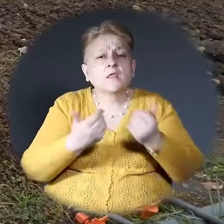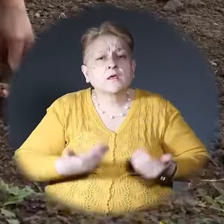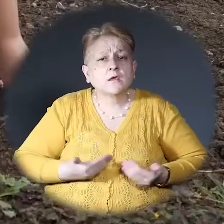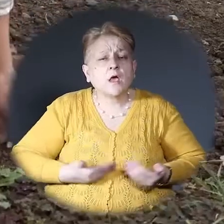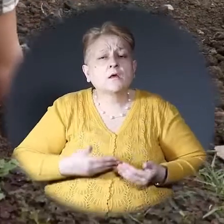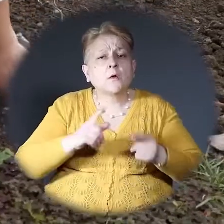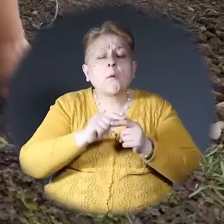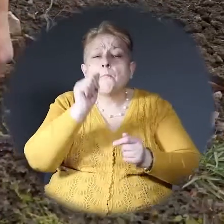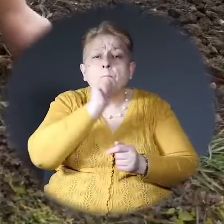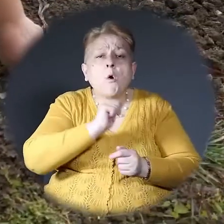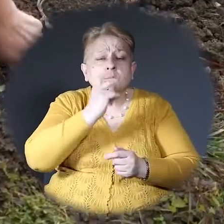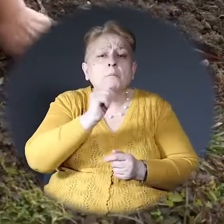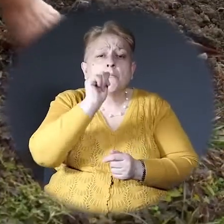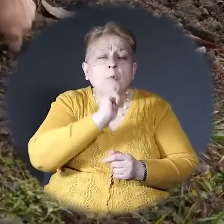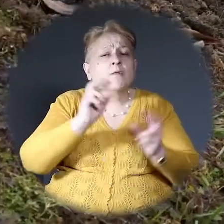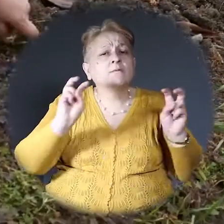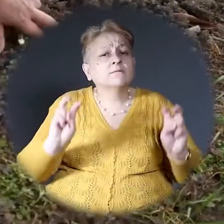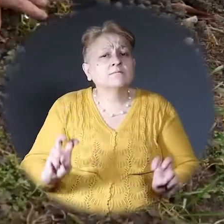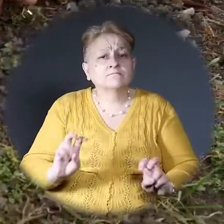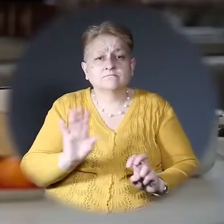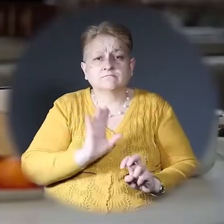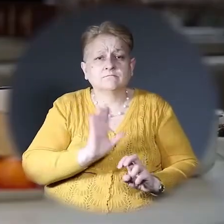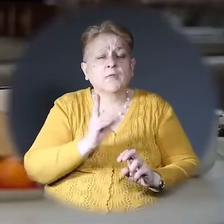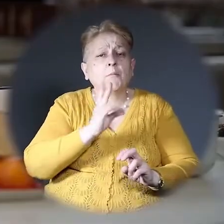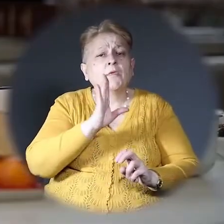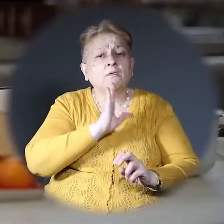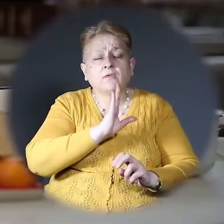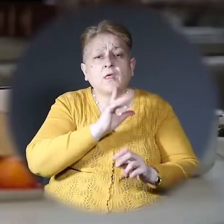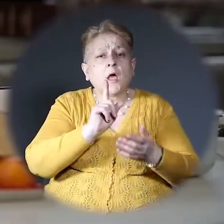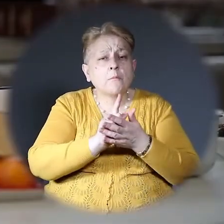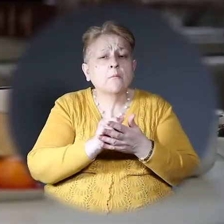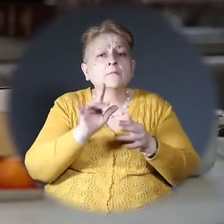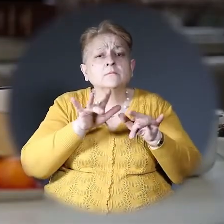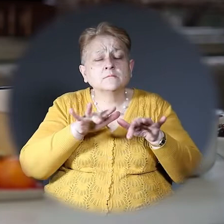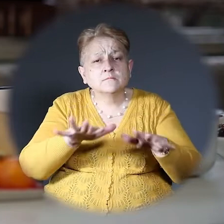անընդհատ կյանքում մարդ պետքա փորձի ու չնստի տեղը, ուզմատին մի ուզմատ